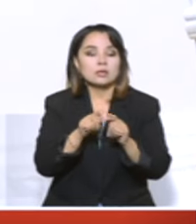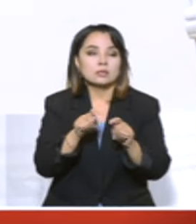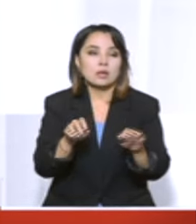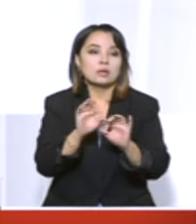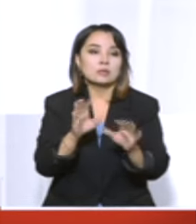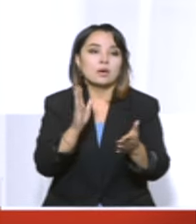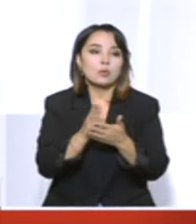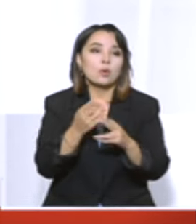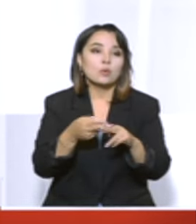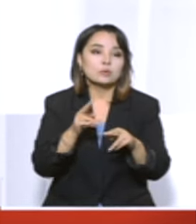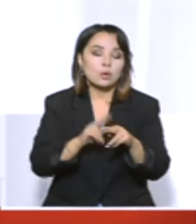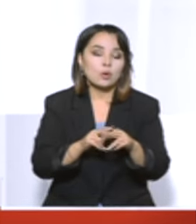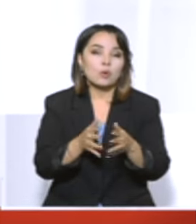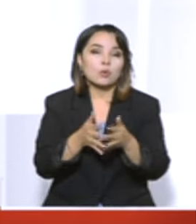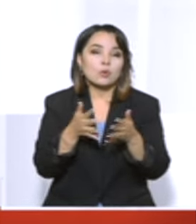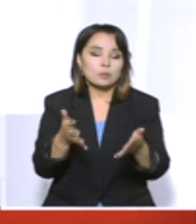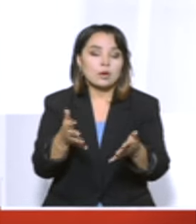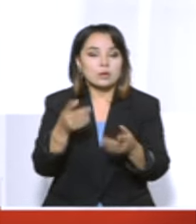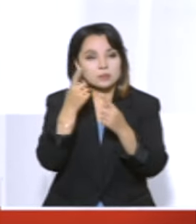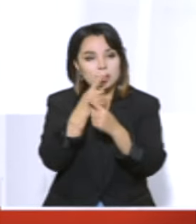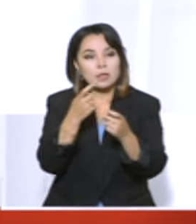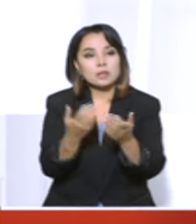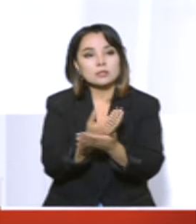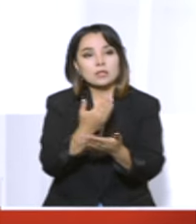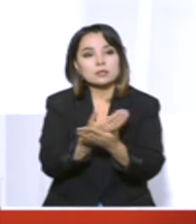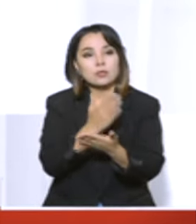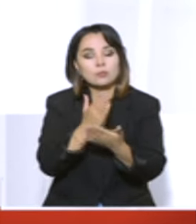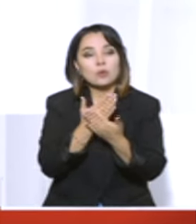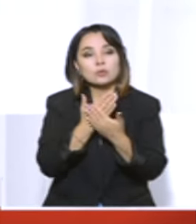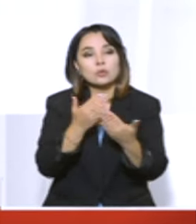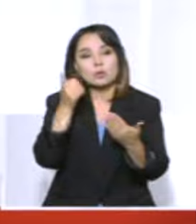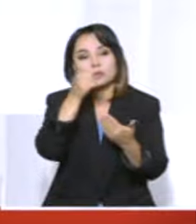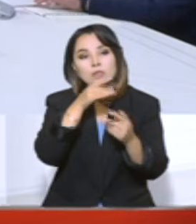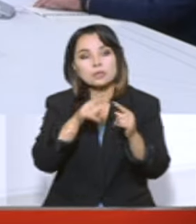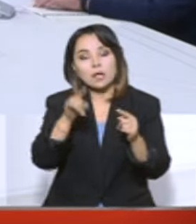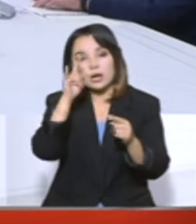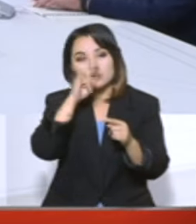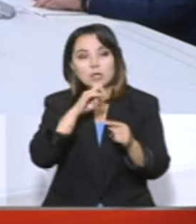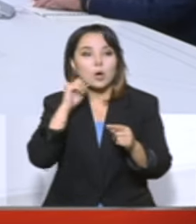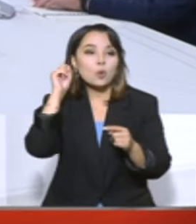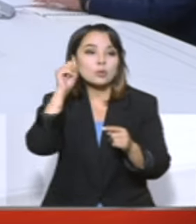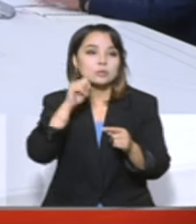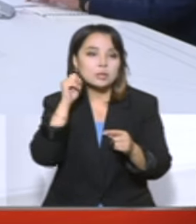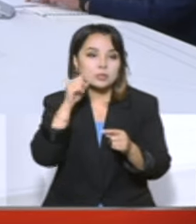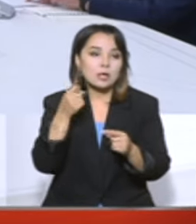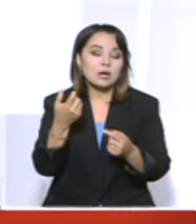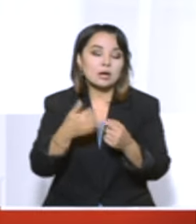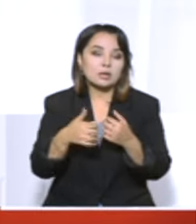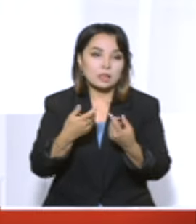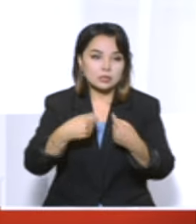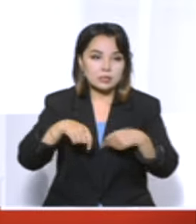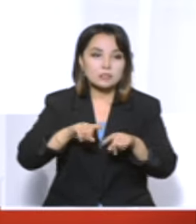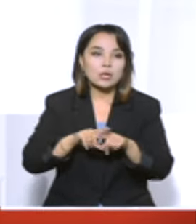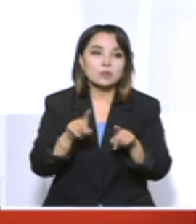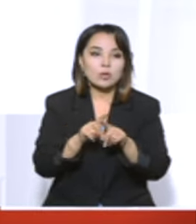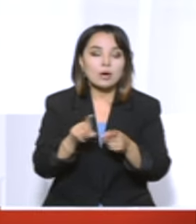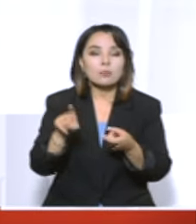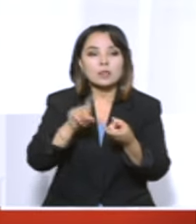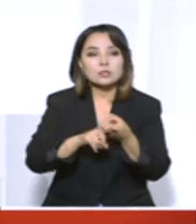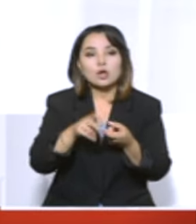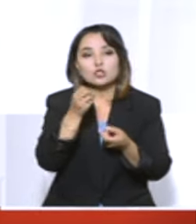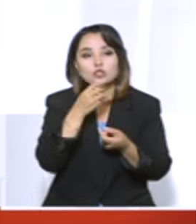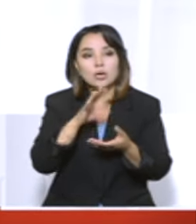келеді. Мұның өзі көп дүниеден хабар береді. Жалпы соңғы жылдары Қазақстан мен Өзбекстан арасындағы байланыстар жақсы жағына